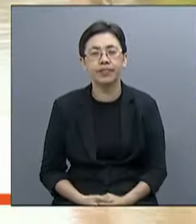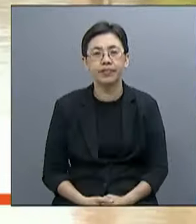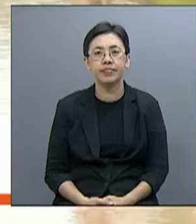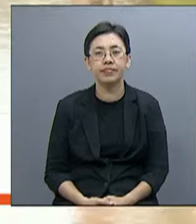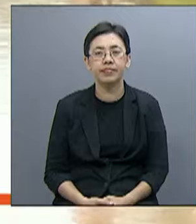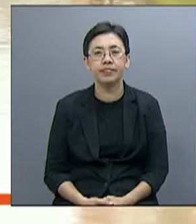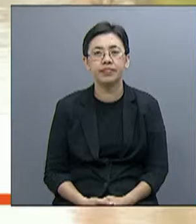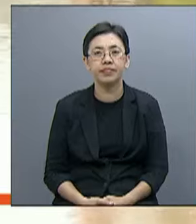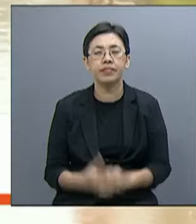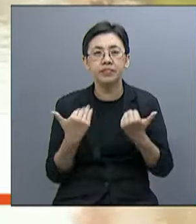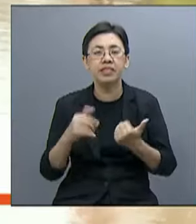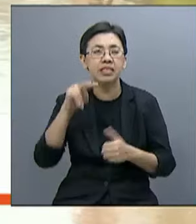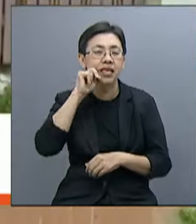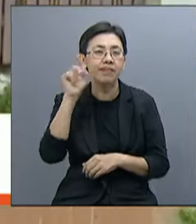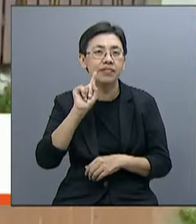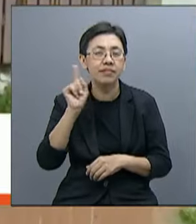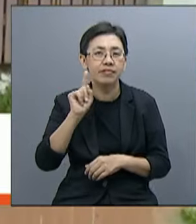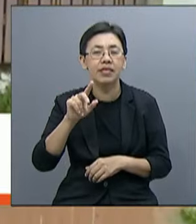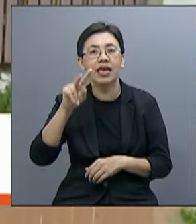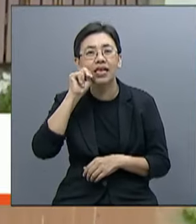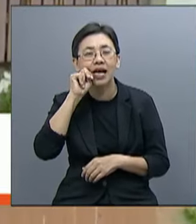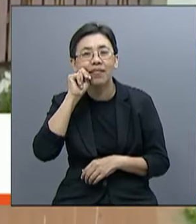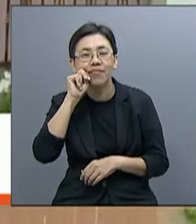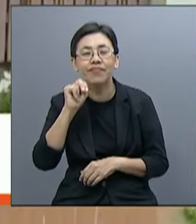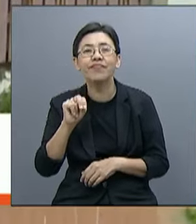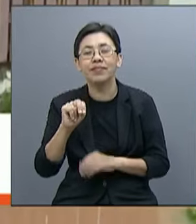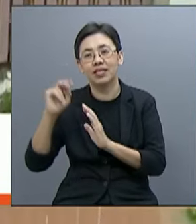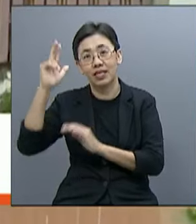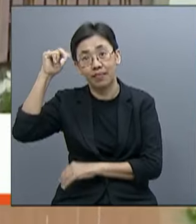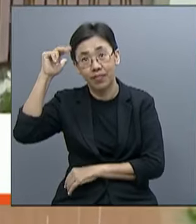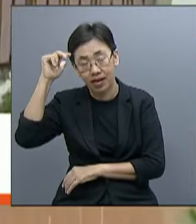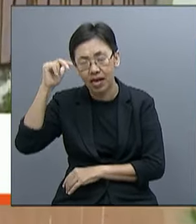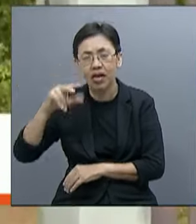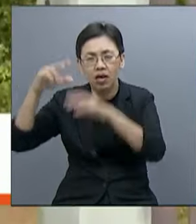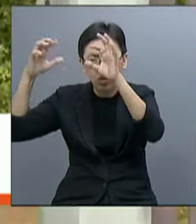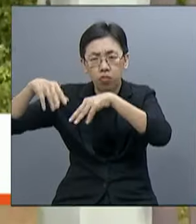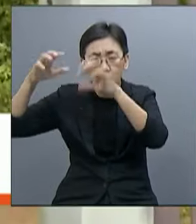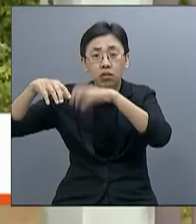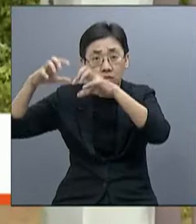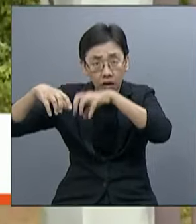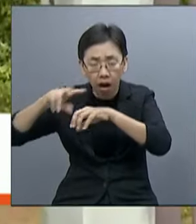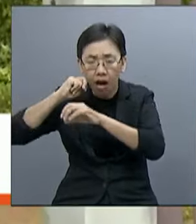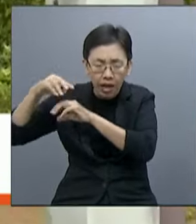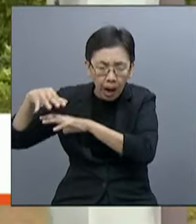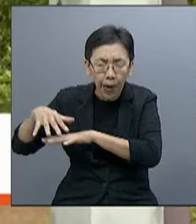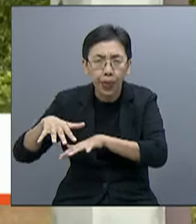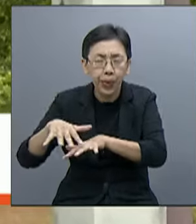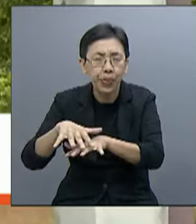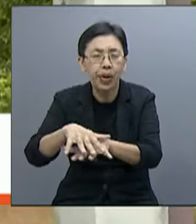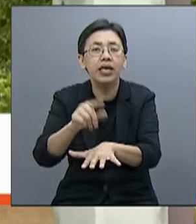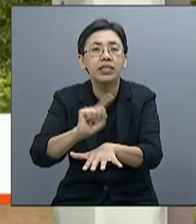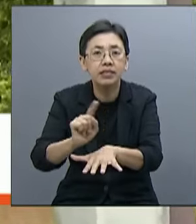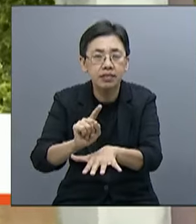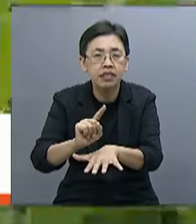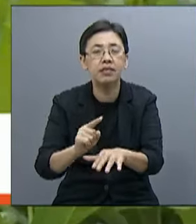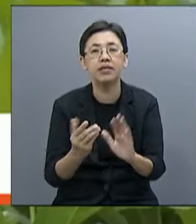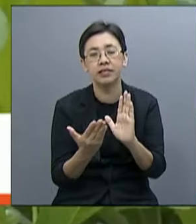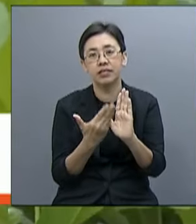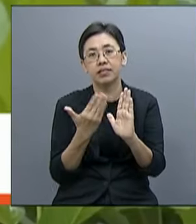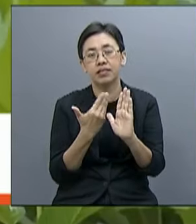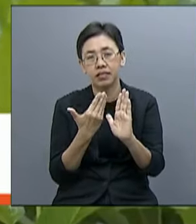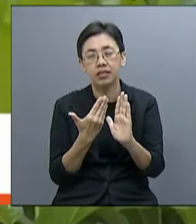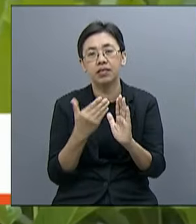ราวนี้มันมีน้ำจากลำน้ำแม่มอกที่ลำปางที่ฝนตกหนักด้วยเนี่ยครับไหลลงมาที่ด้านตะวันตกของตัว